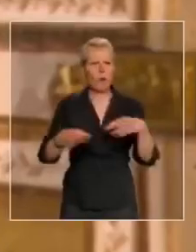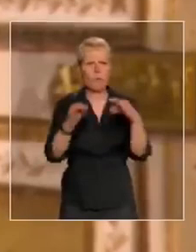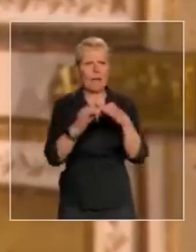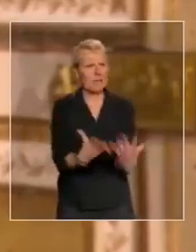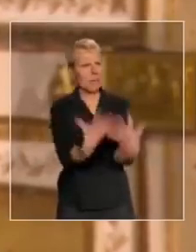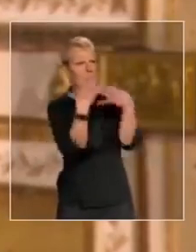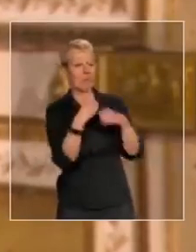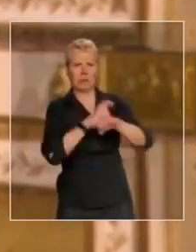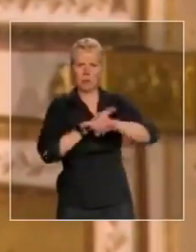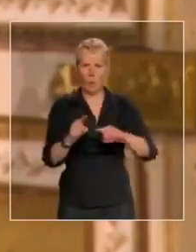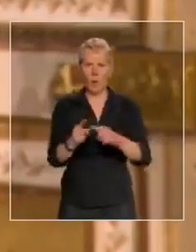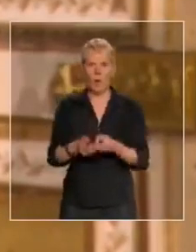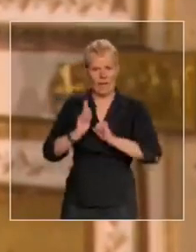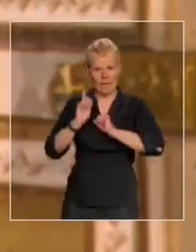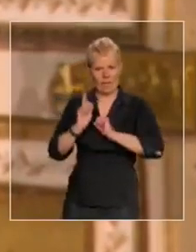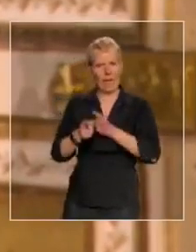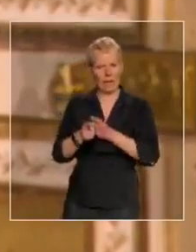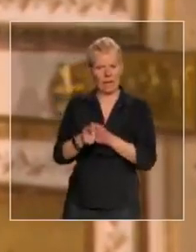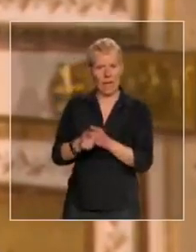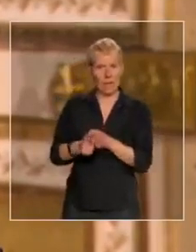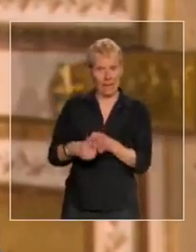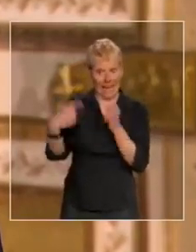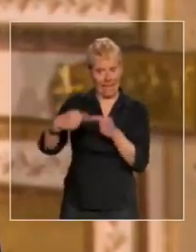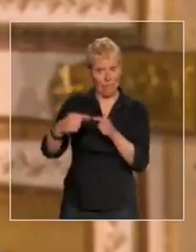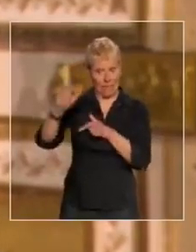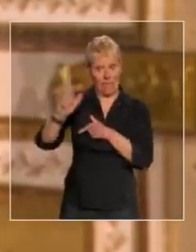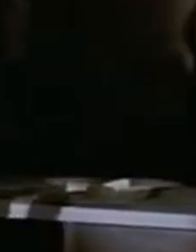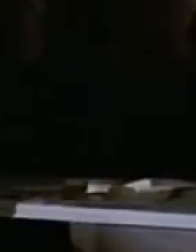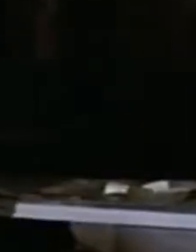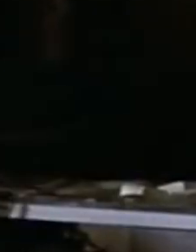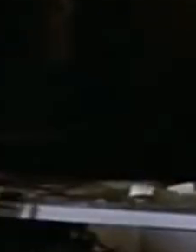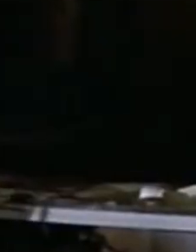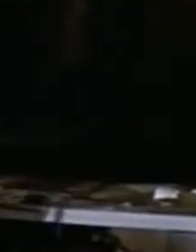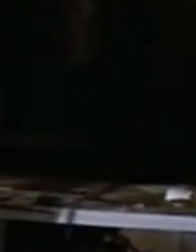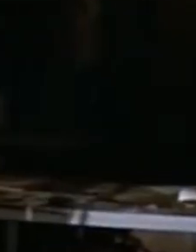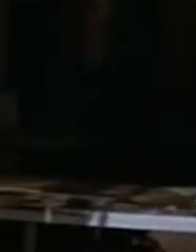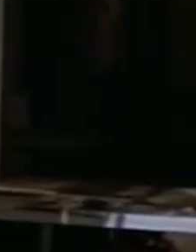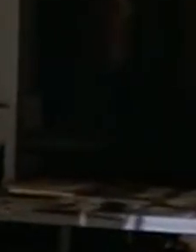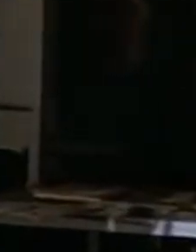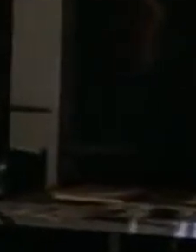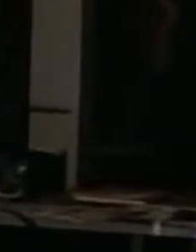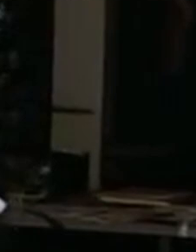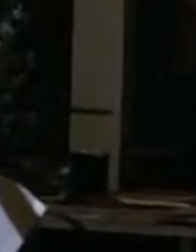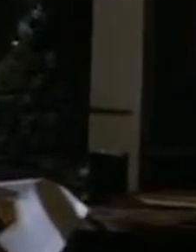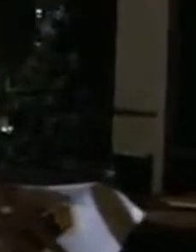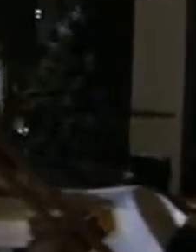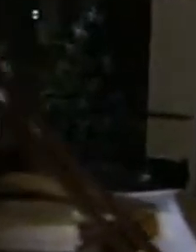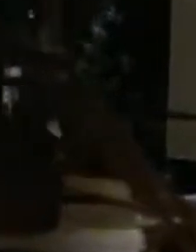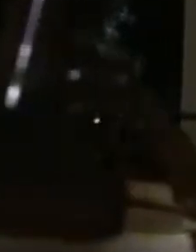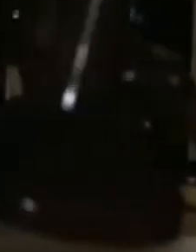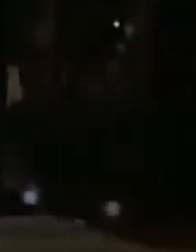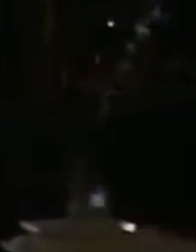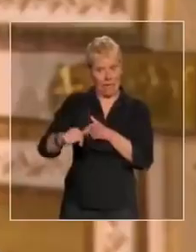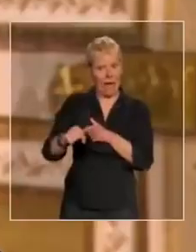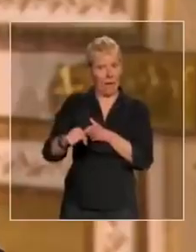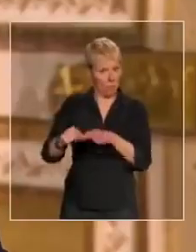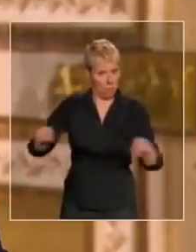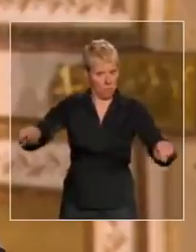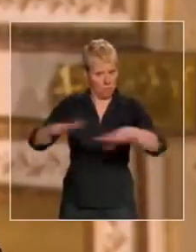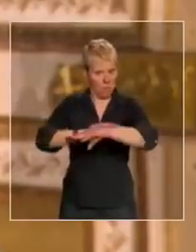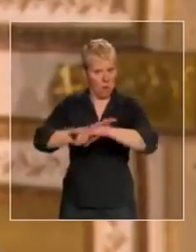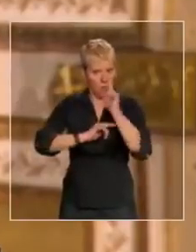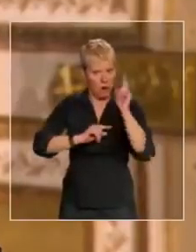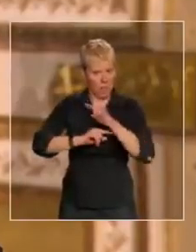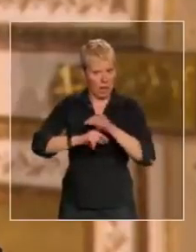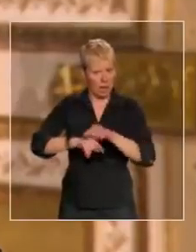Et l'ennemi est là, invisible, insaisissable, qui progresse. C'est pas ma guerre! C'est vous qui m'avez appelé, pas moi! Et